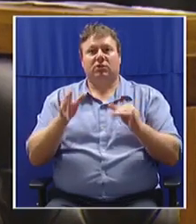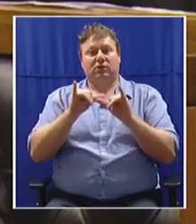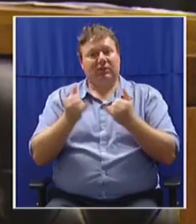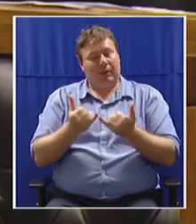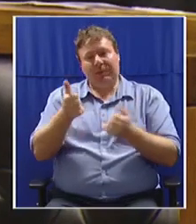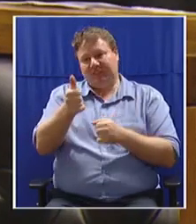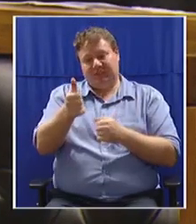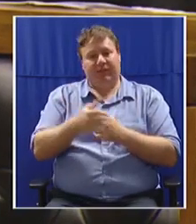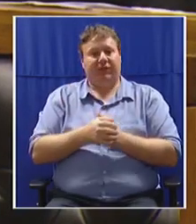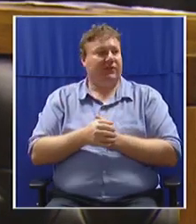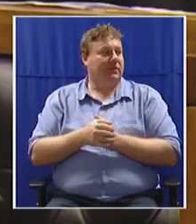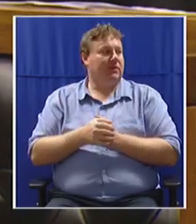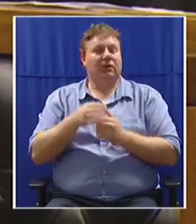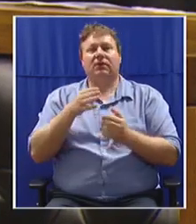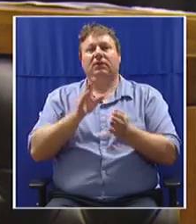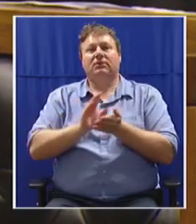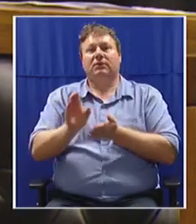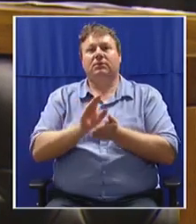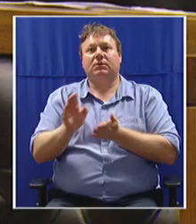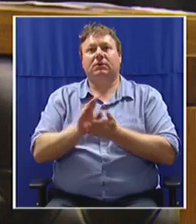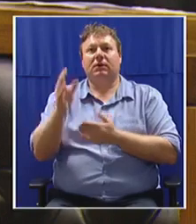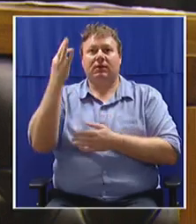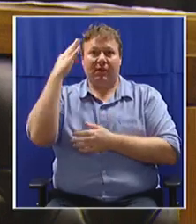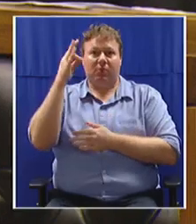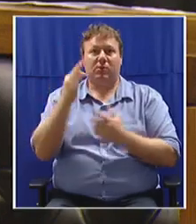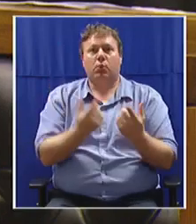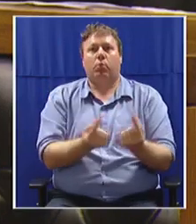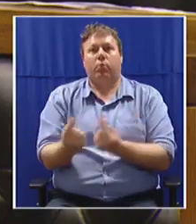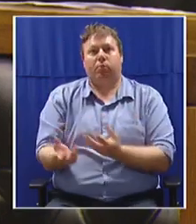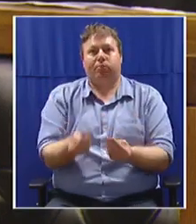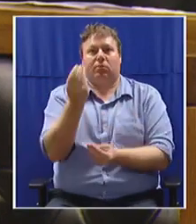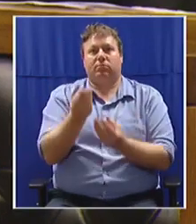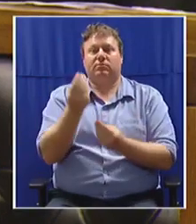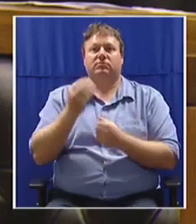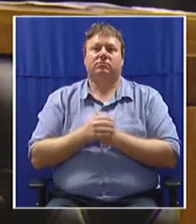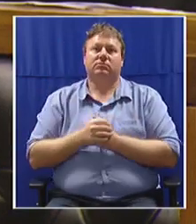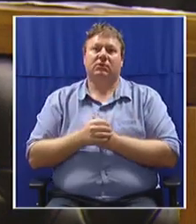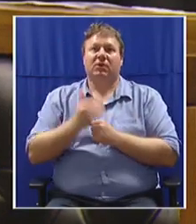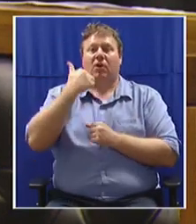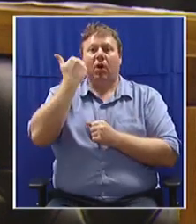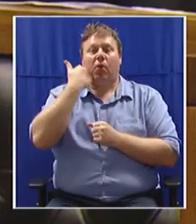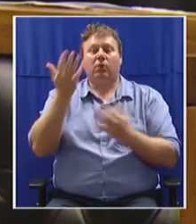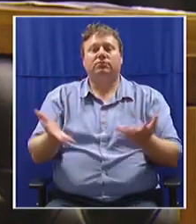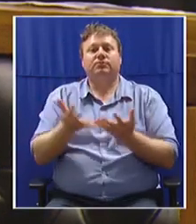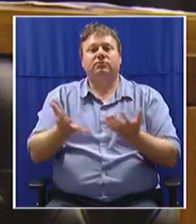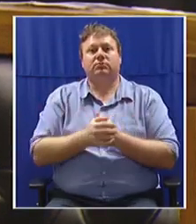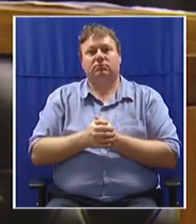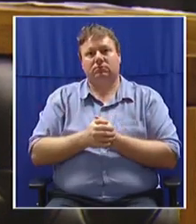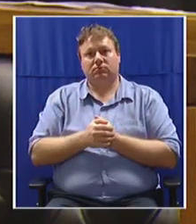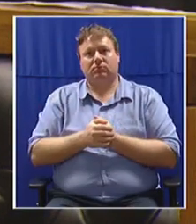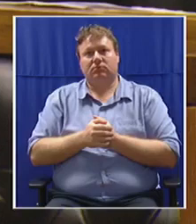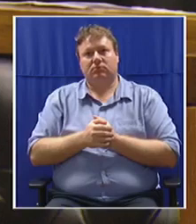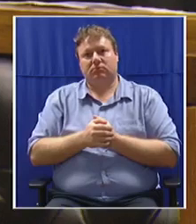Ngifuna ukusho ke ukuthi indlela le ingabonakala iyinde futhi ibonakala inzima.